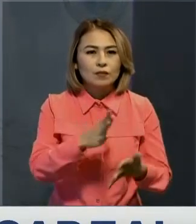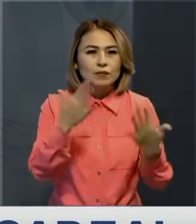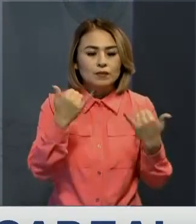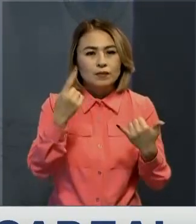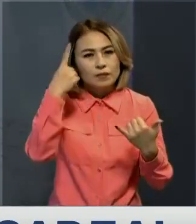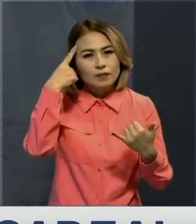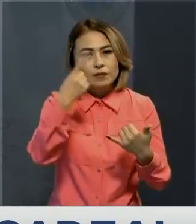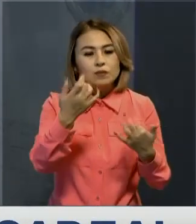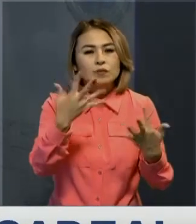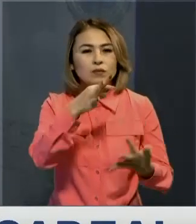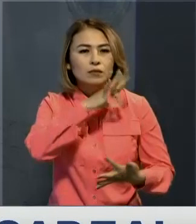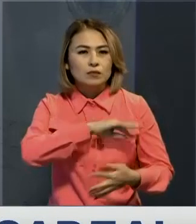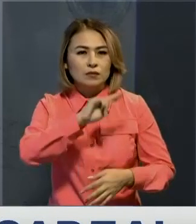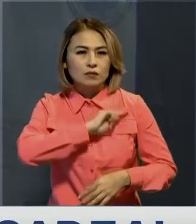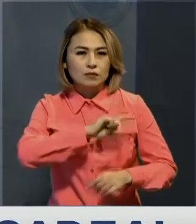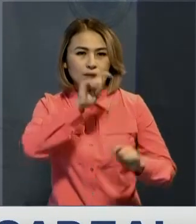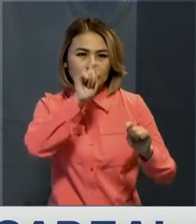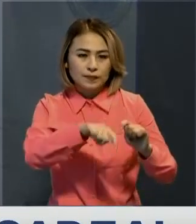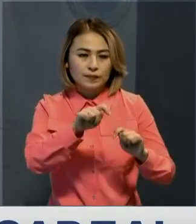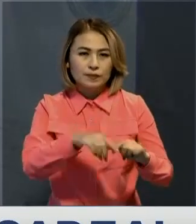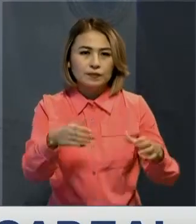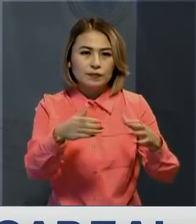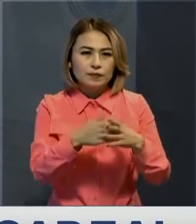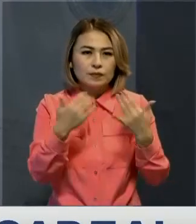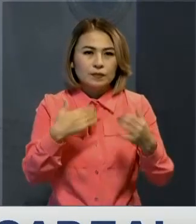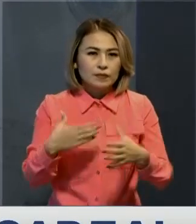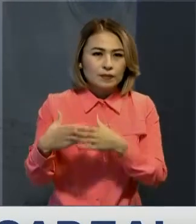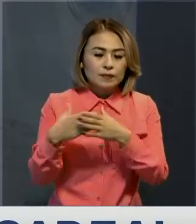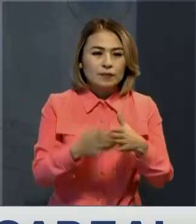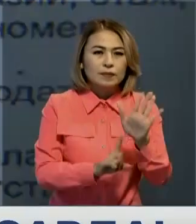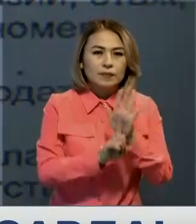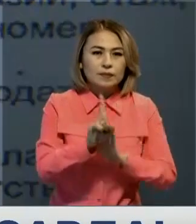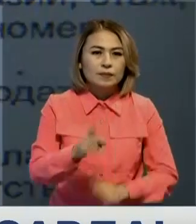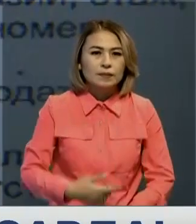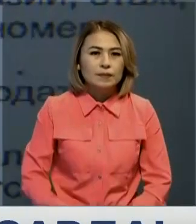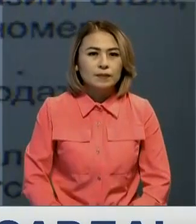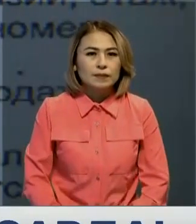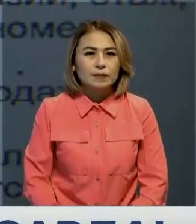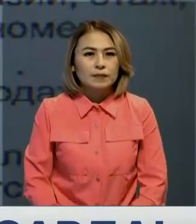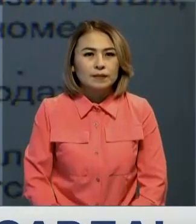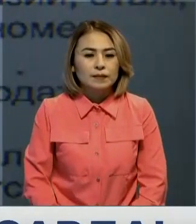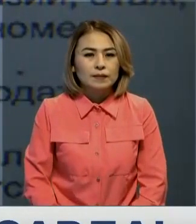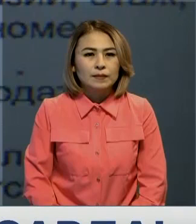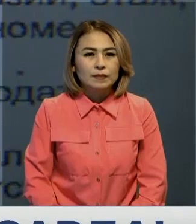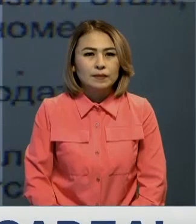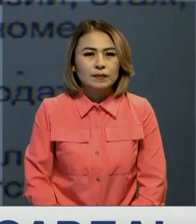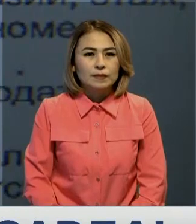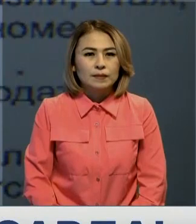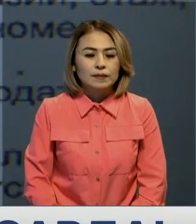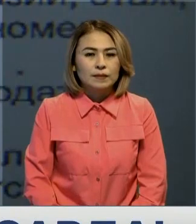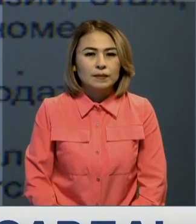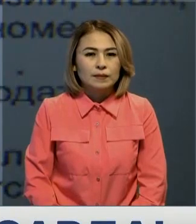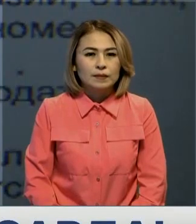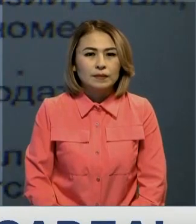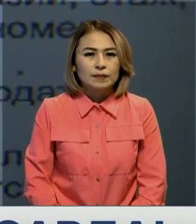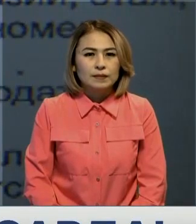дабыл нүктелерінің қаншалықты жұмыс істейтінін, қаншалықты тиімділігін тексеру мақсатында басып отырмыз. Тексерсеңіз болады оны.